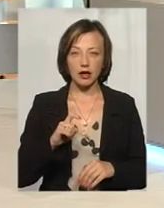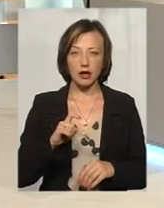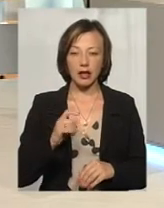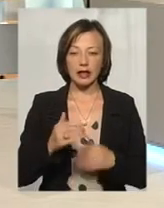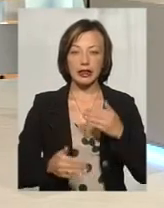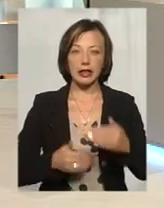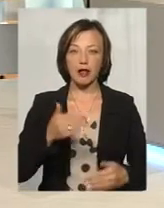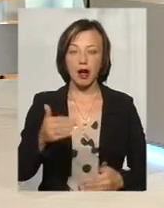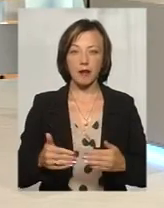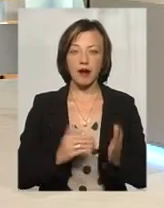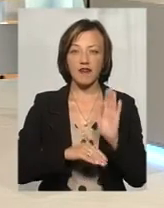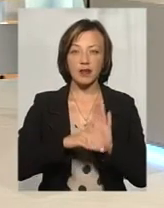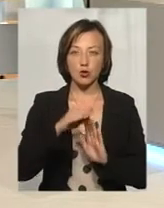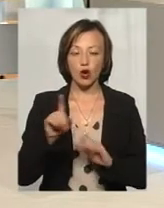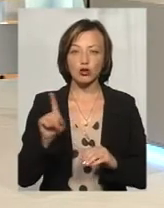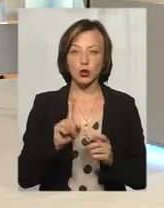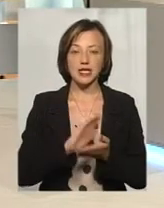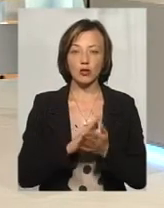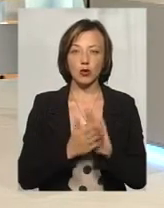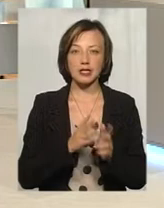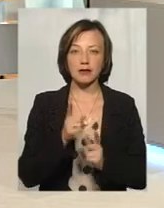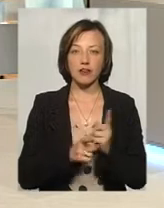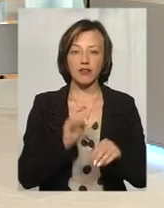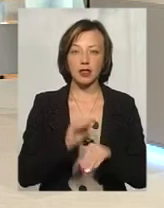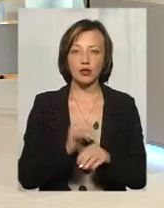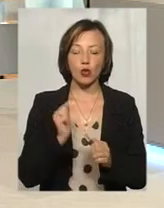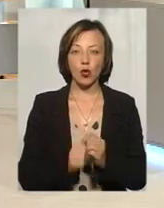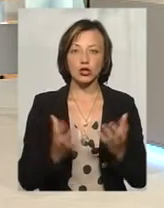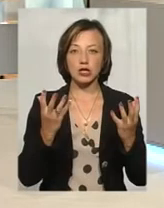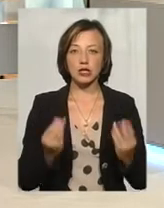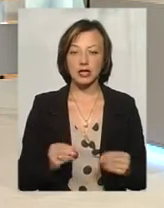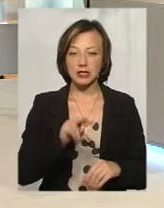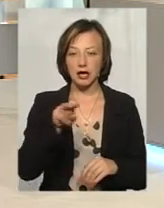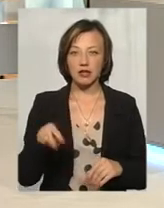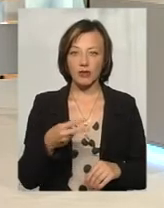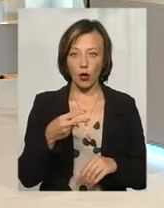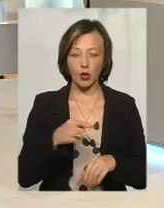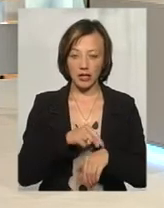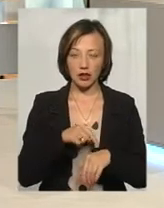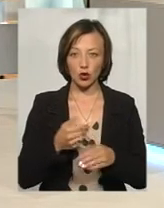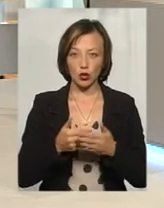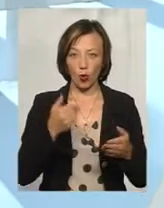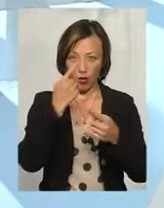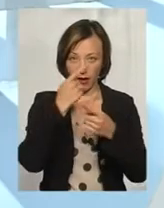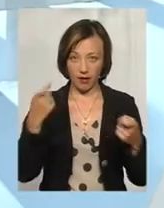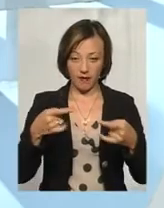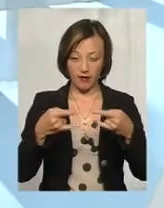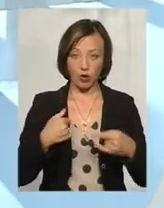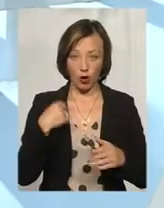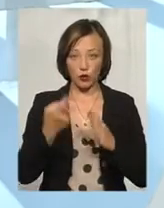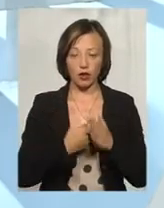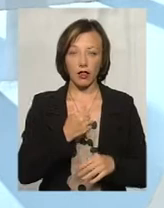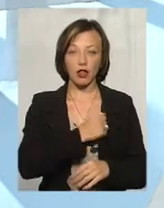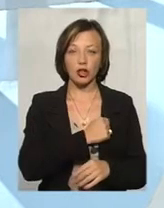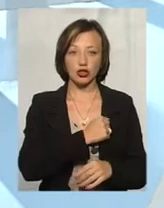висока, що ситуація змінюється фактично кожен день. За 2 години до ефіру я взнав, що, на